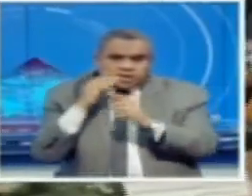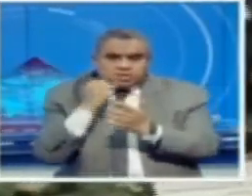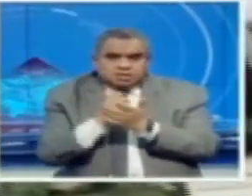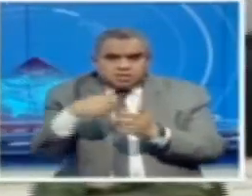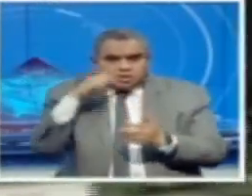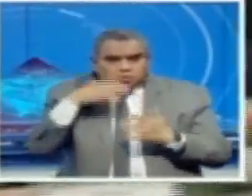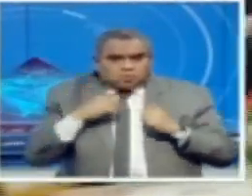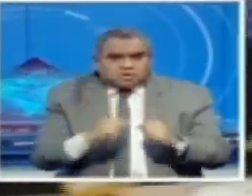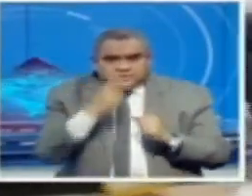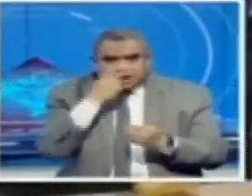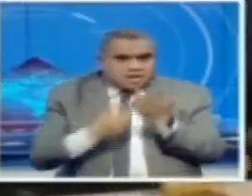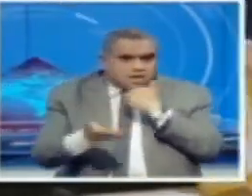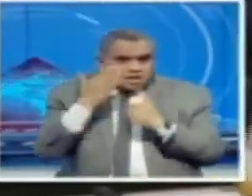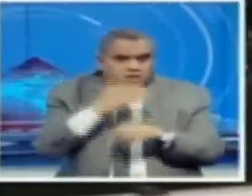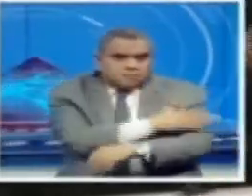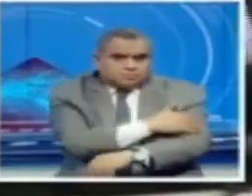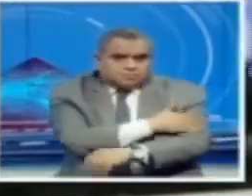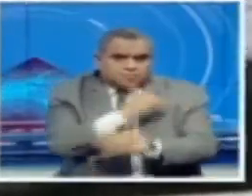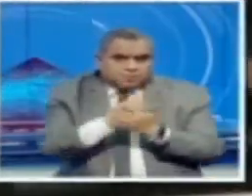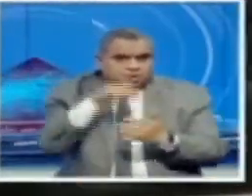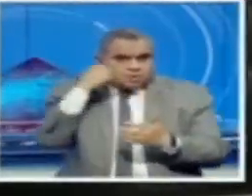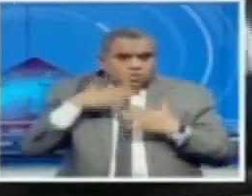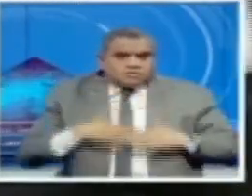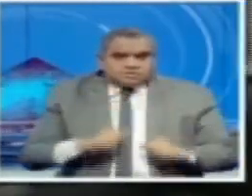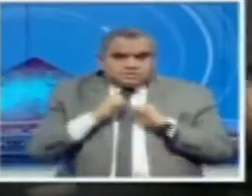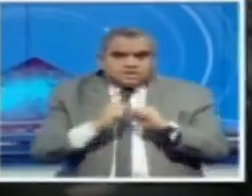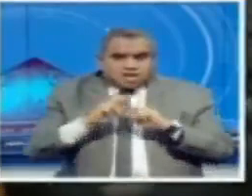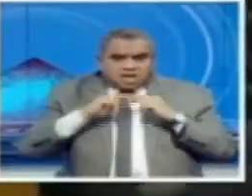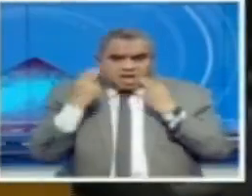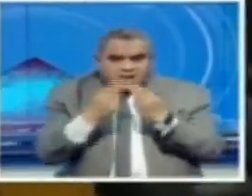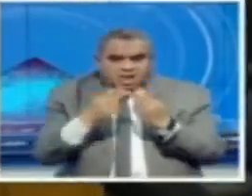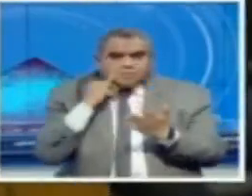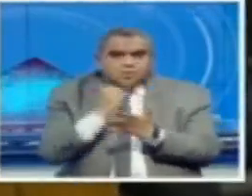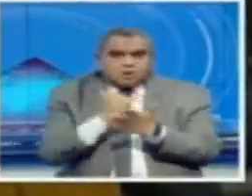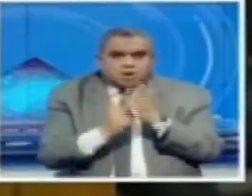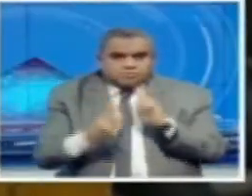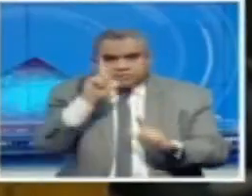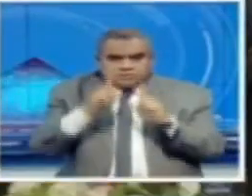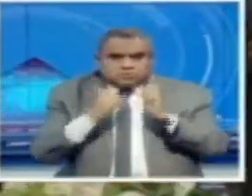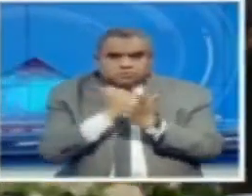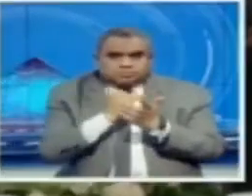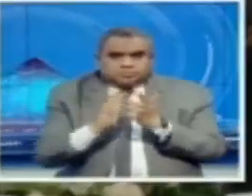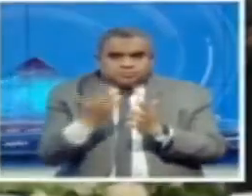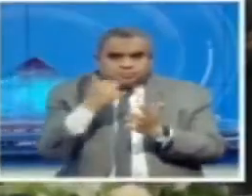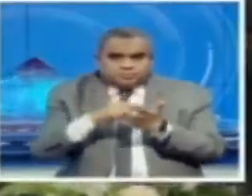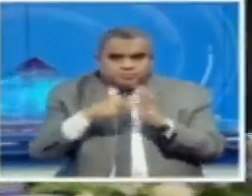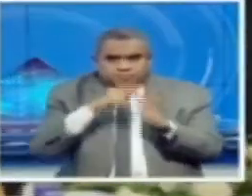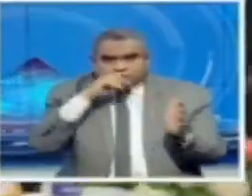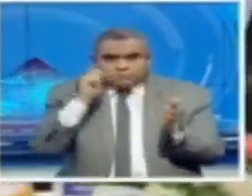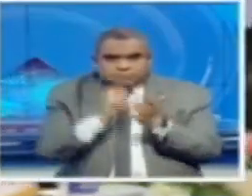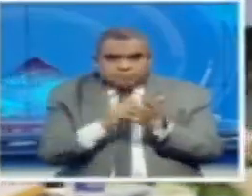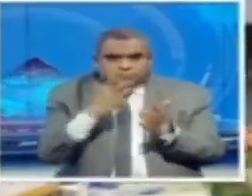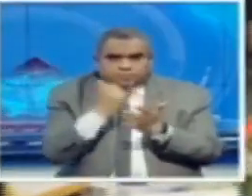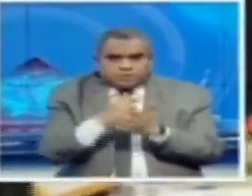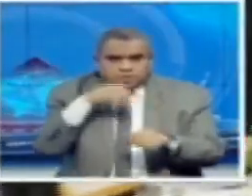وزراء الصحة السابقين وممثلي منظمة الصحة العالمية والمسؤولين المعنيين الذين أكدوا على ضرورة